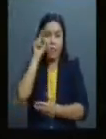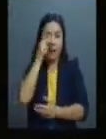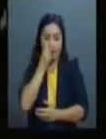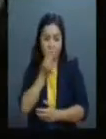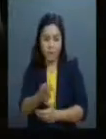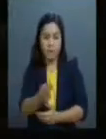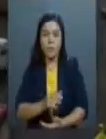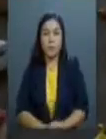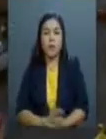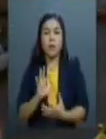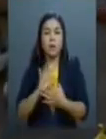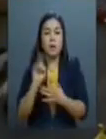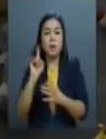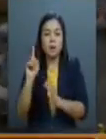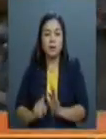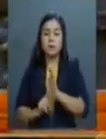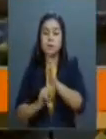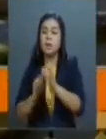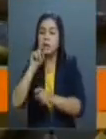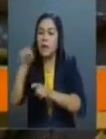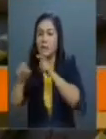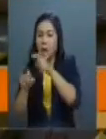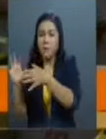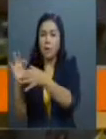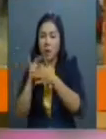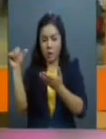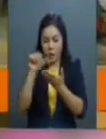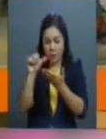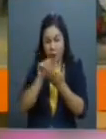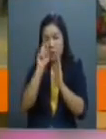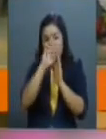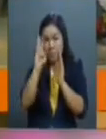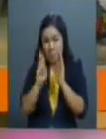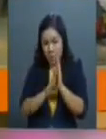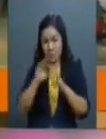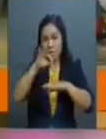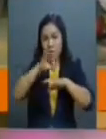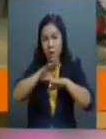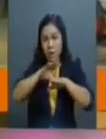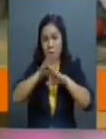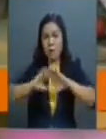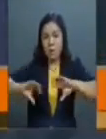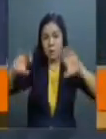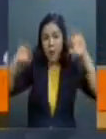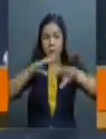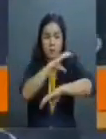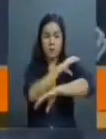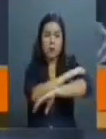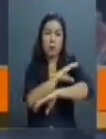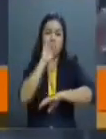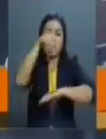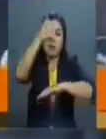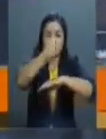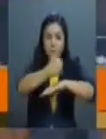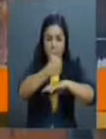ทันทีที่มีการเปิดรับฟังความเห็นร่างแก้ไขพ.ร.บ.ระเบียบบริหารราชการกรุงเทพมหานครมีประเด็นสำคัญเปลี่ยนแปลงไป